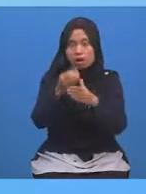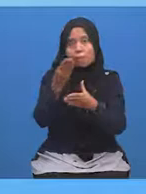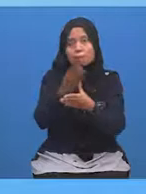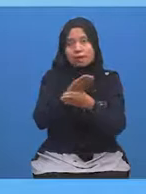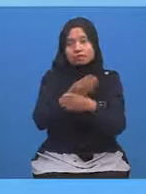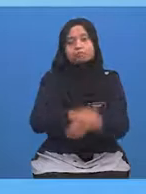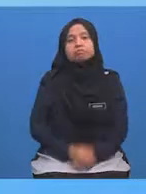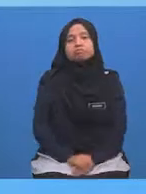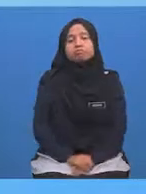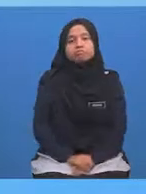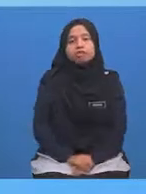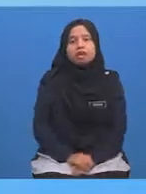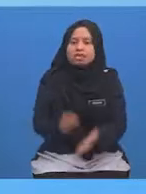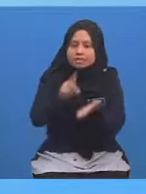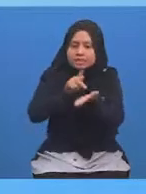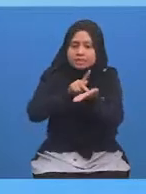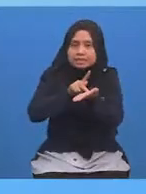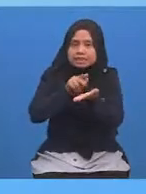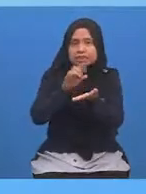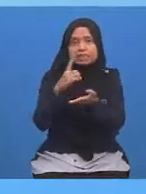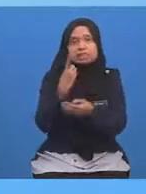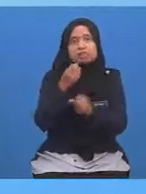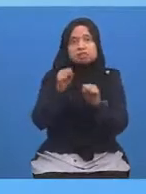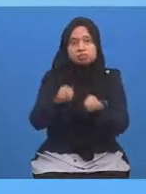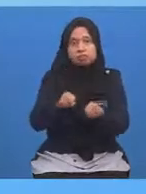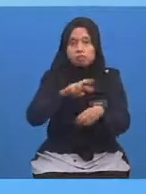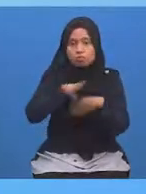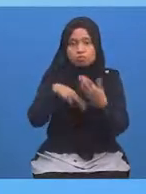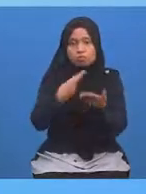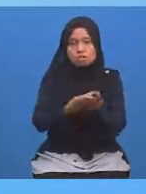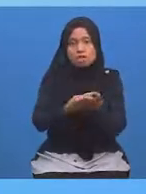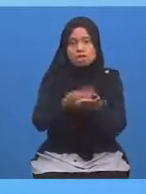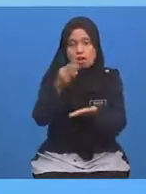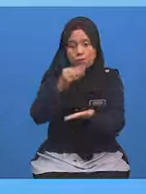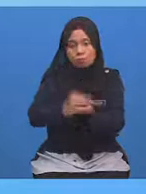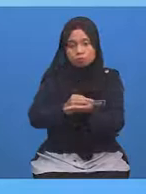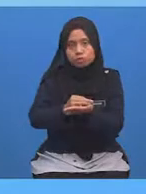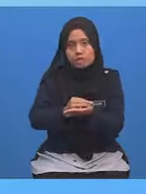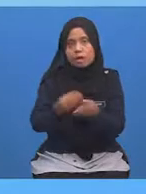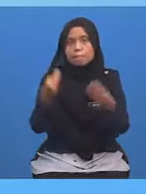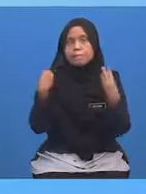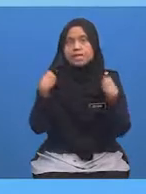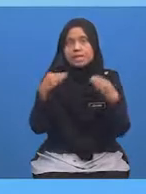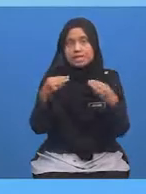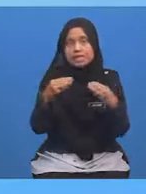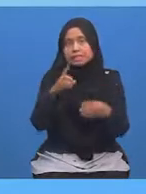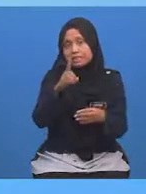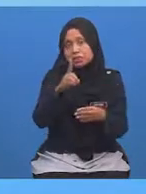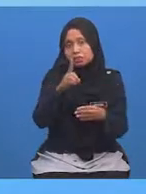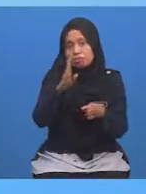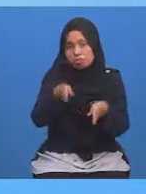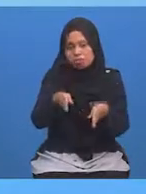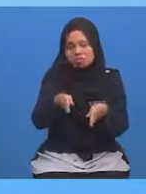kewangan. Kesannya, kita boleh rumuskan modal milikan tunggal ini kecil